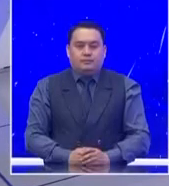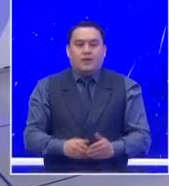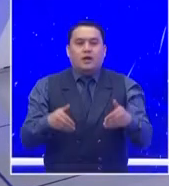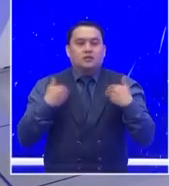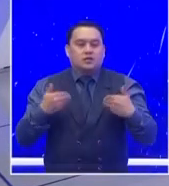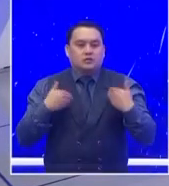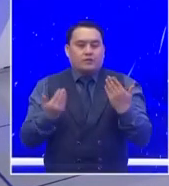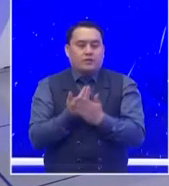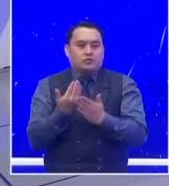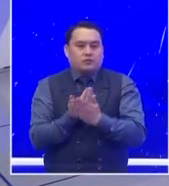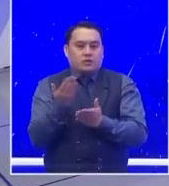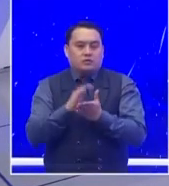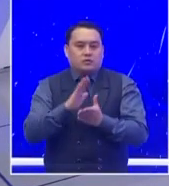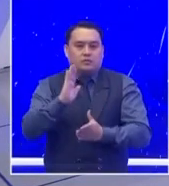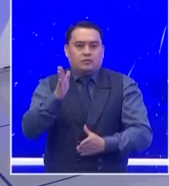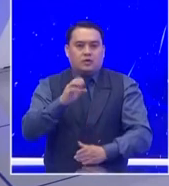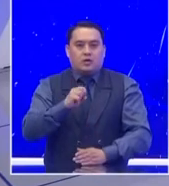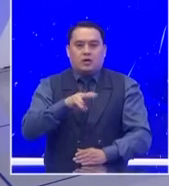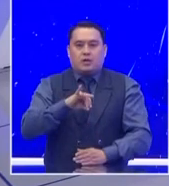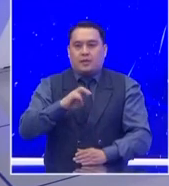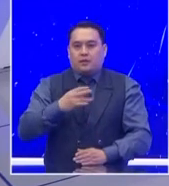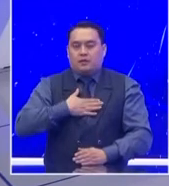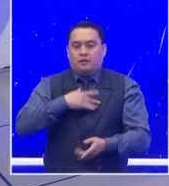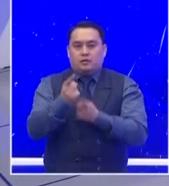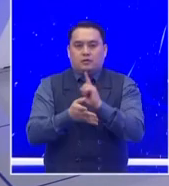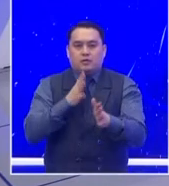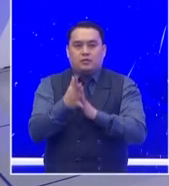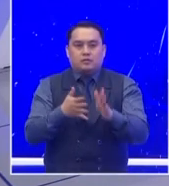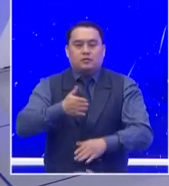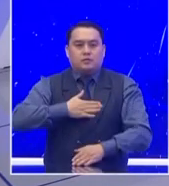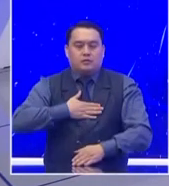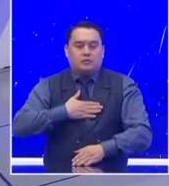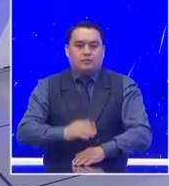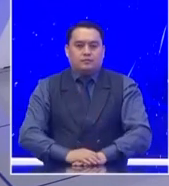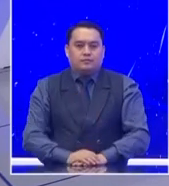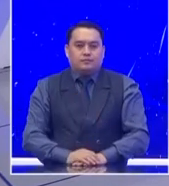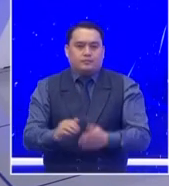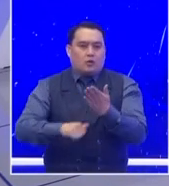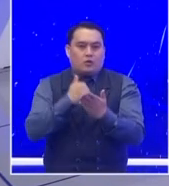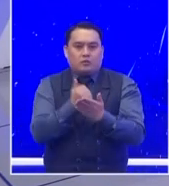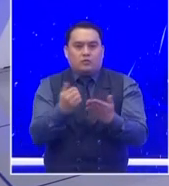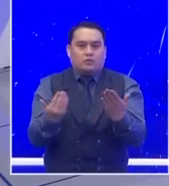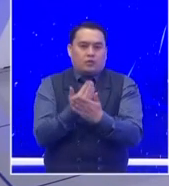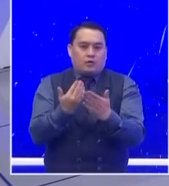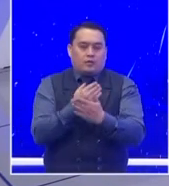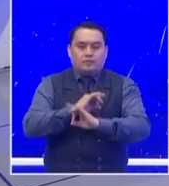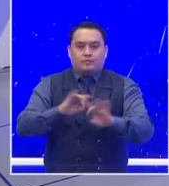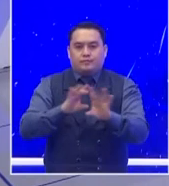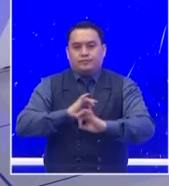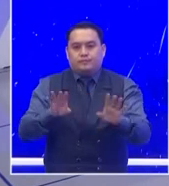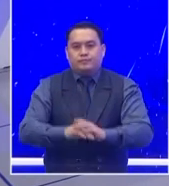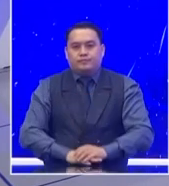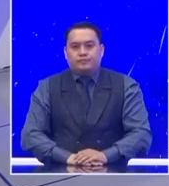Здравствуйте! Время новостей на телеканале ЖТСУ, в студии Еламан Раймбеков, и сурдоперевод обеспечивает Марат Жумабеков. И в начале выпуска коротко о самом